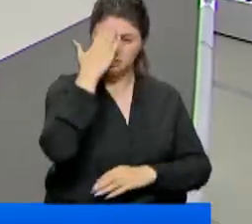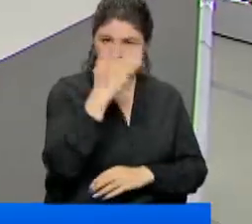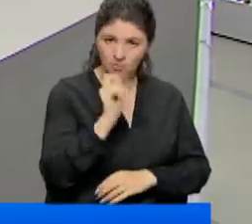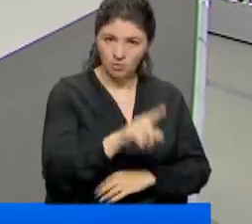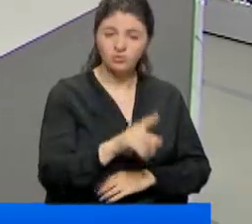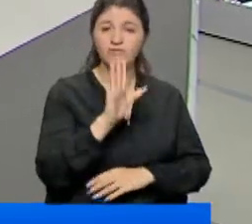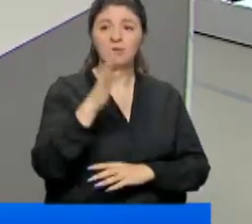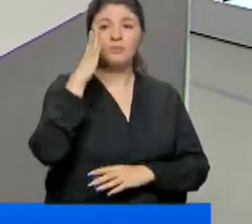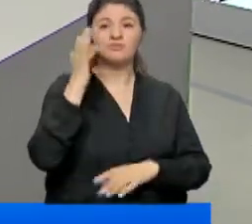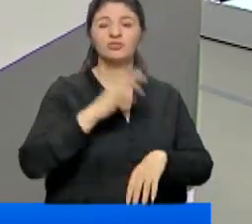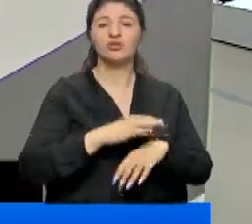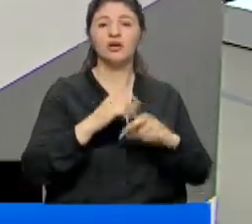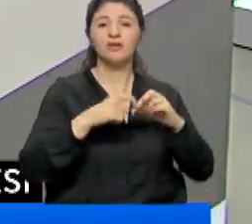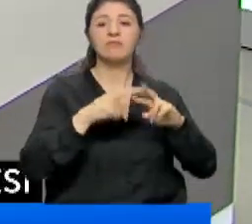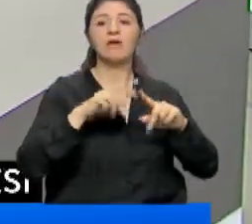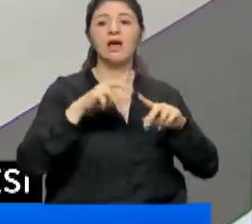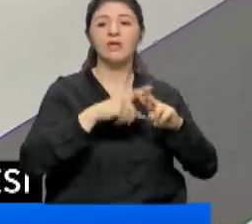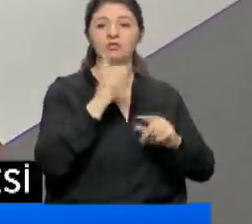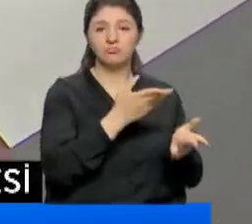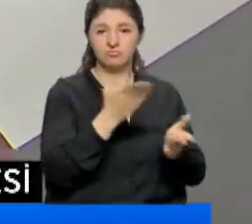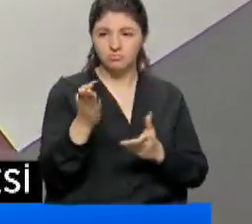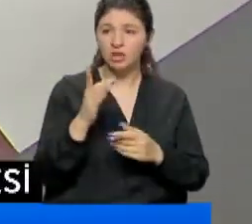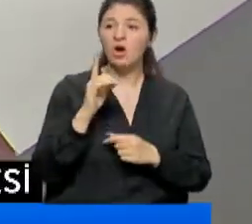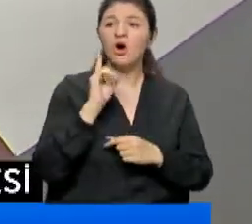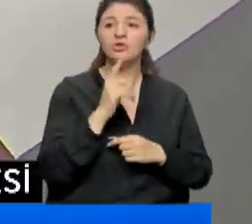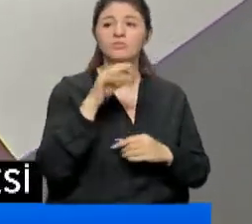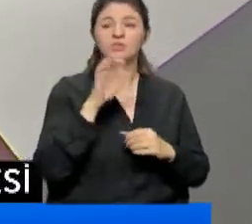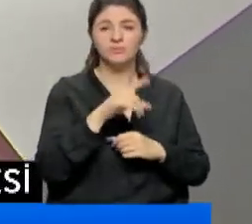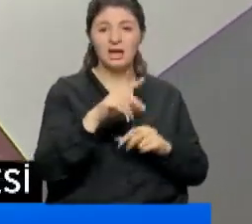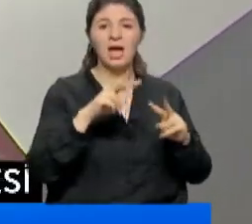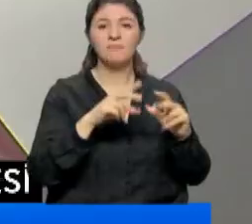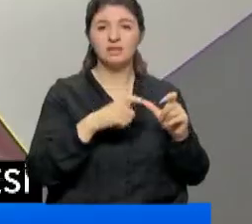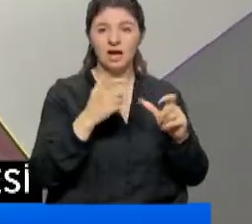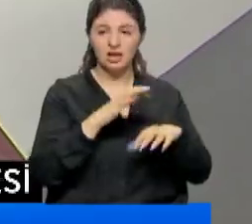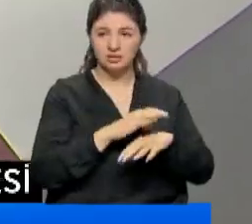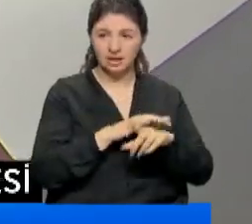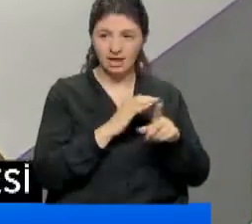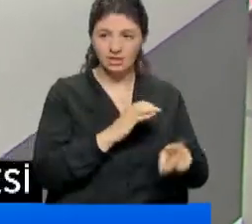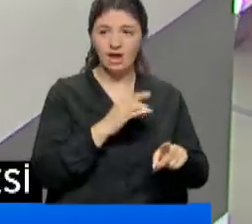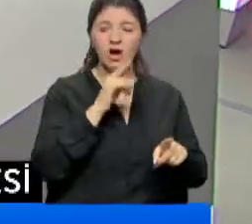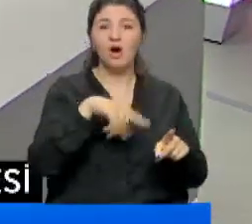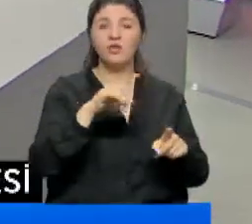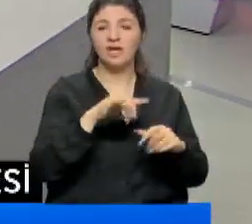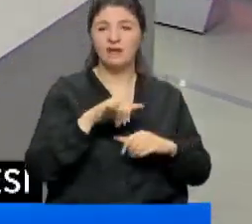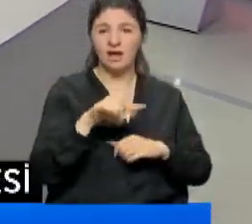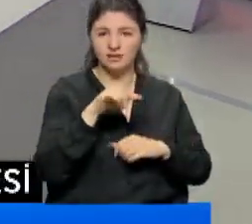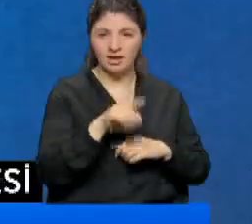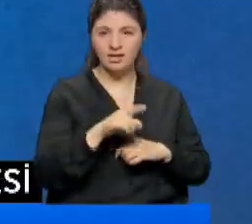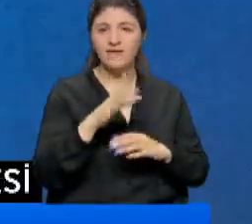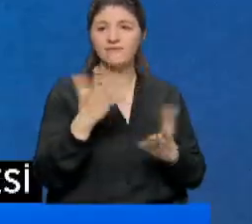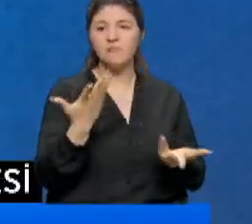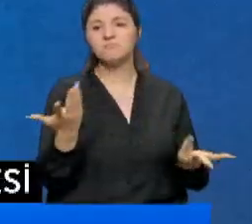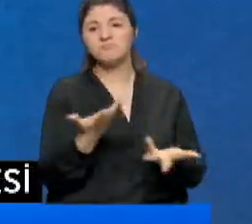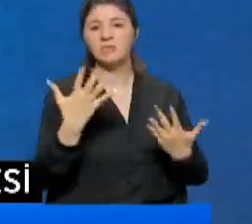selamlıyoruz ve Profesör Dr Rana Karabudak ocağımıza dönüyoruz Hocam şimdi Emes hastalığına ve onların yakınlarına